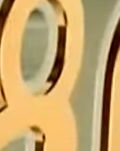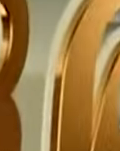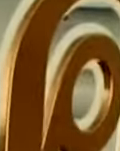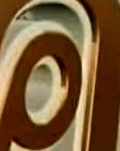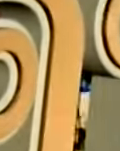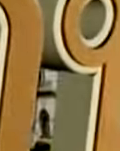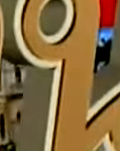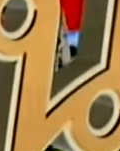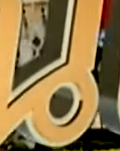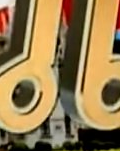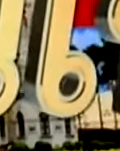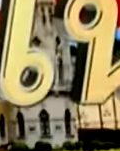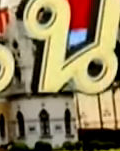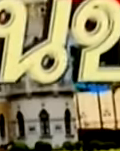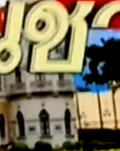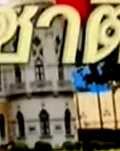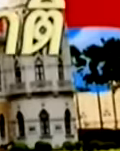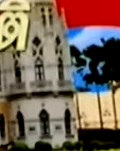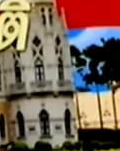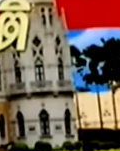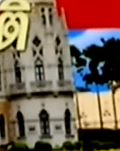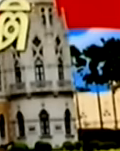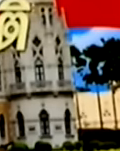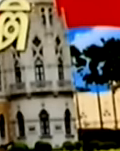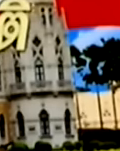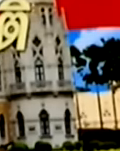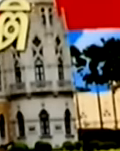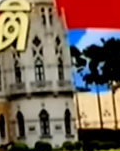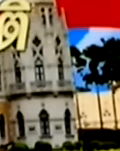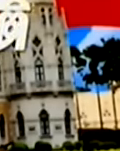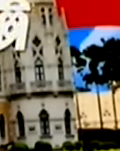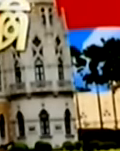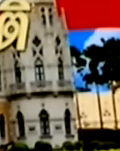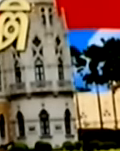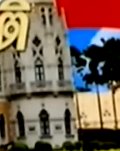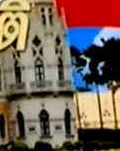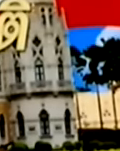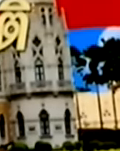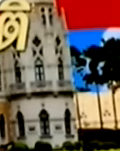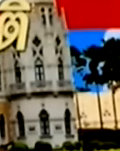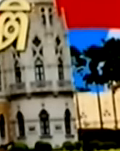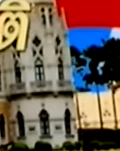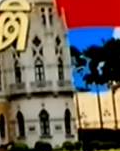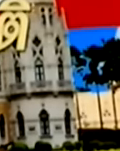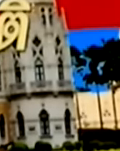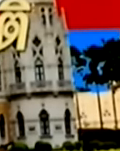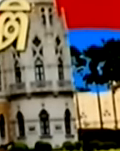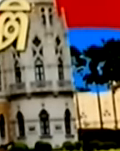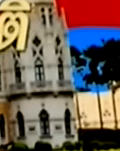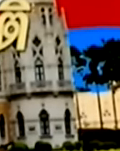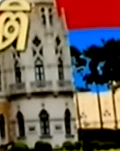มือต่อเติมลมหายใจวันที่วันนั้นคงไม่ไกล